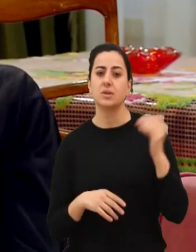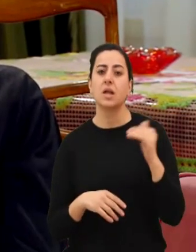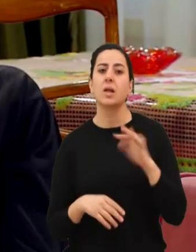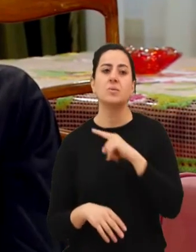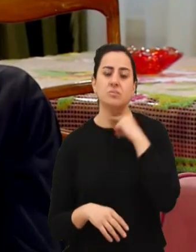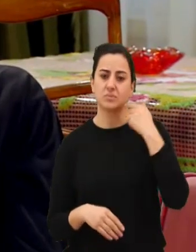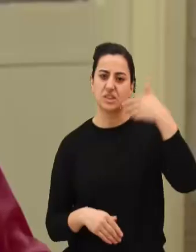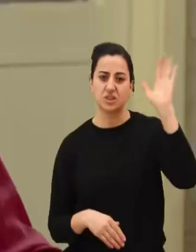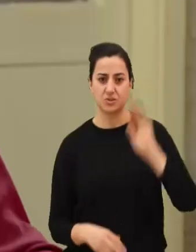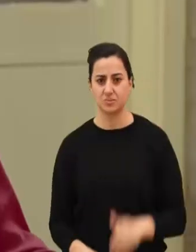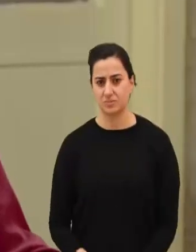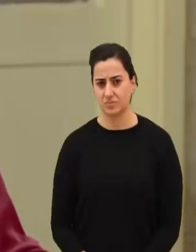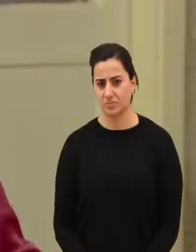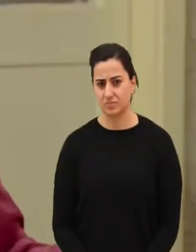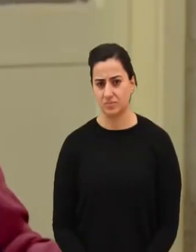gelselerdi gelirlerdi.